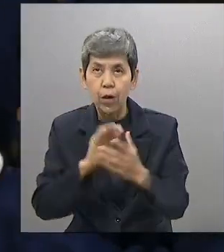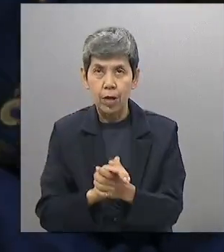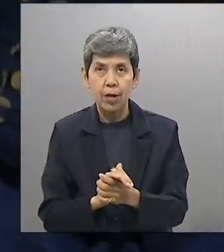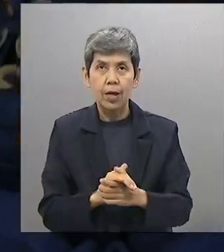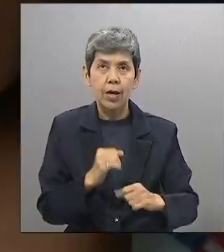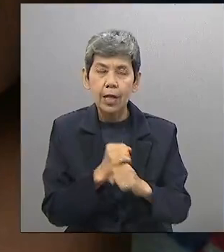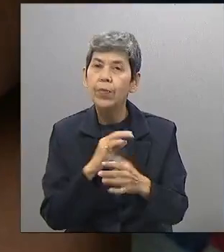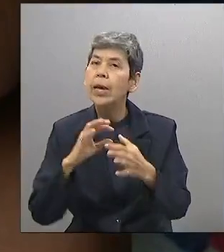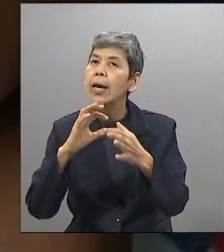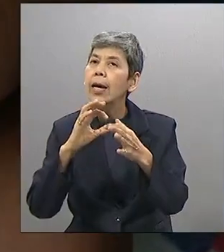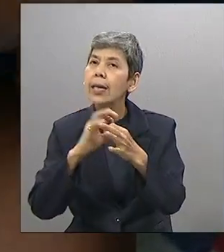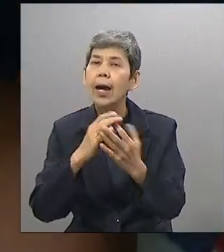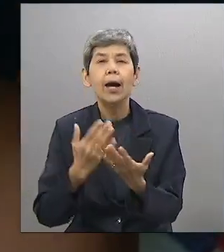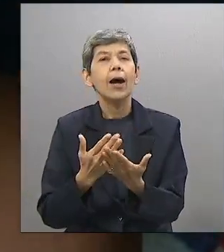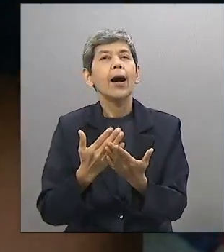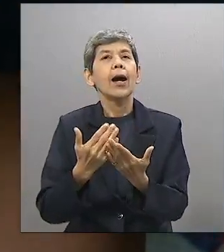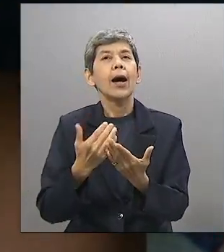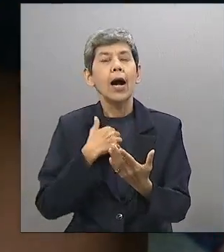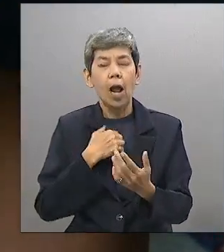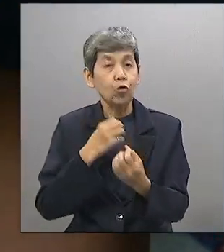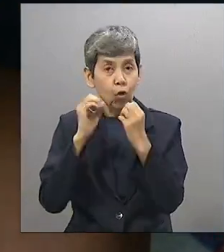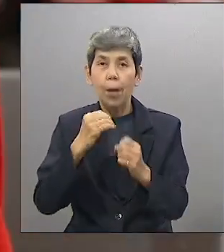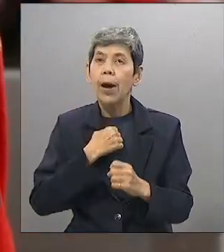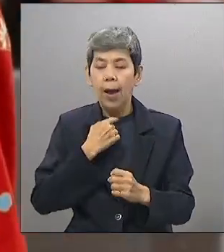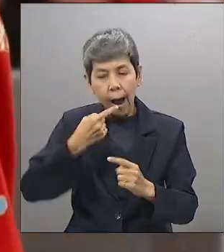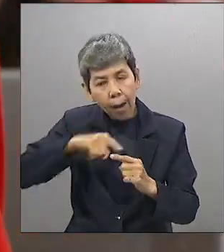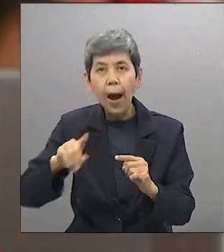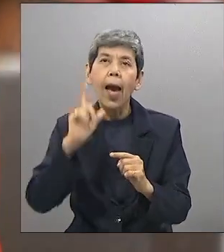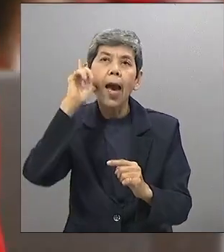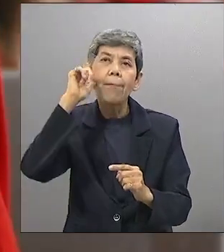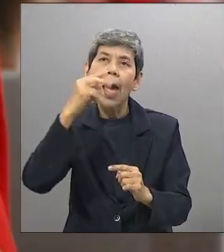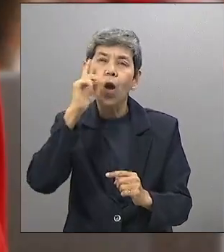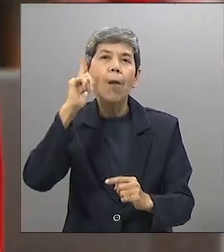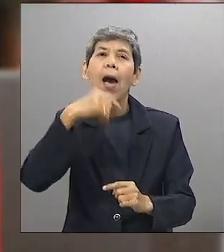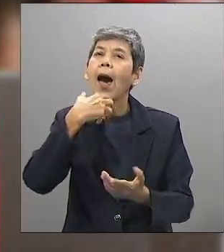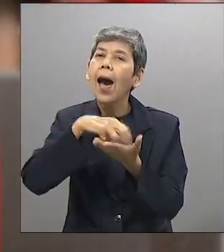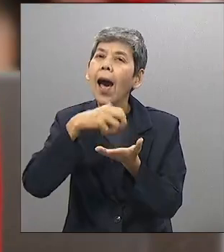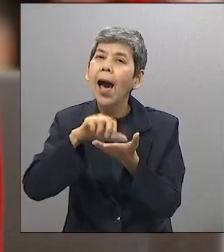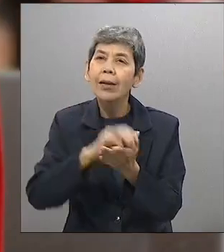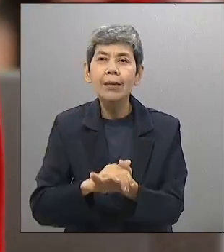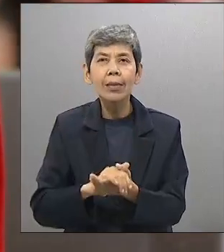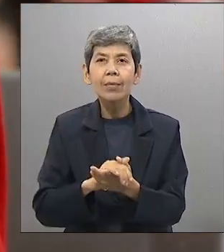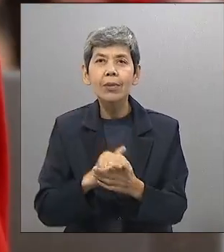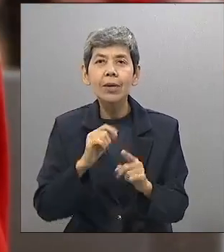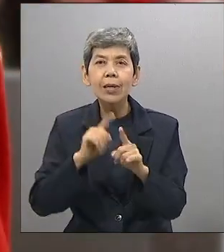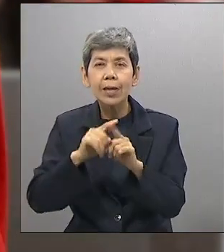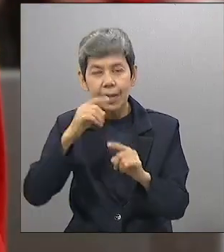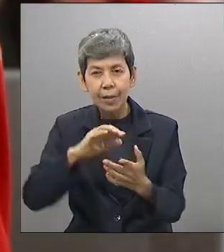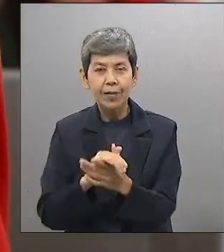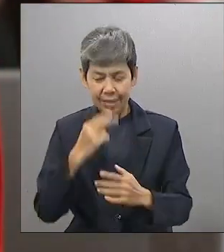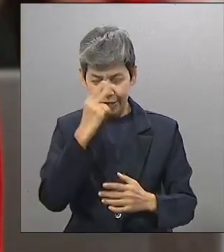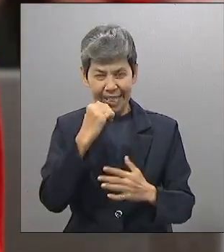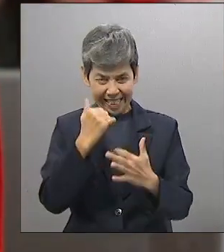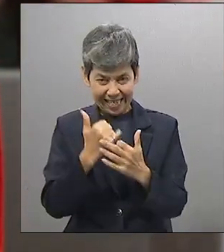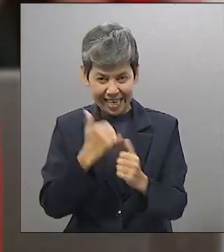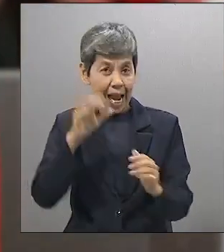ชูปเป็นที Lisanneแล้เค้าออกไปให้แ่ดูแล้วแ่ค่าก็ไห foldersดไปให้องน้อย เราเข